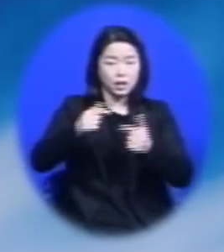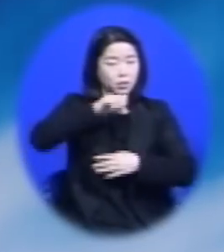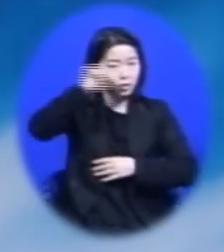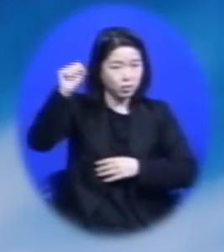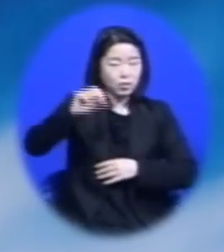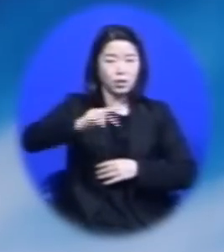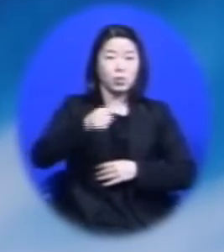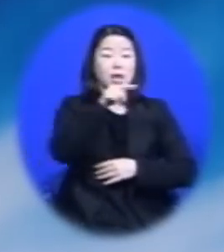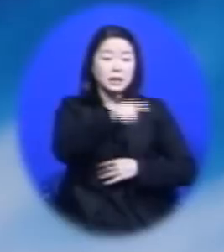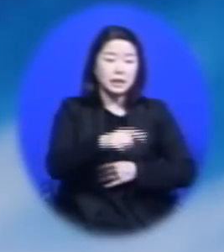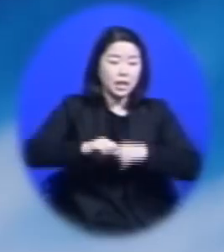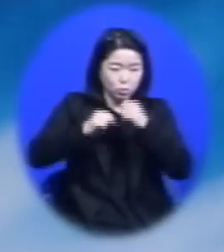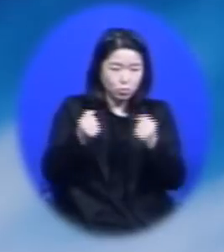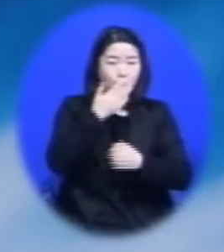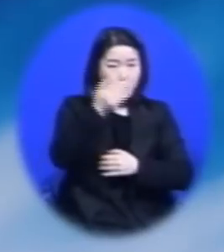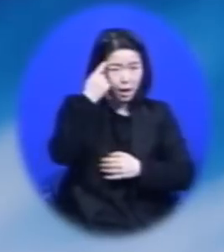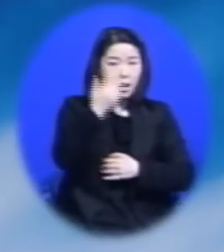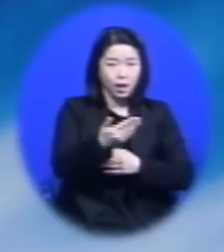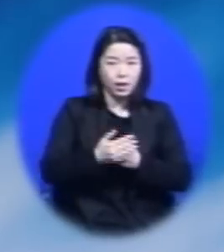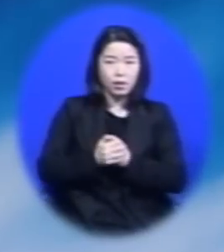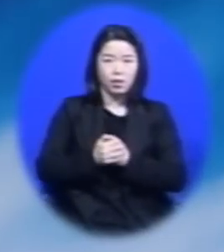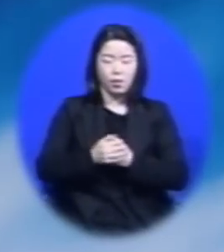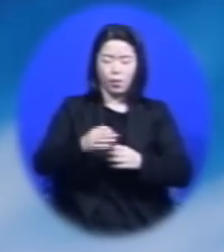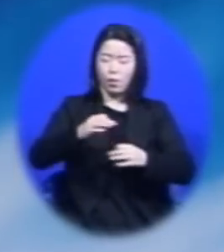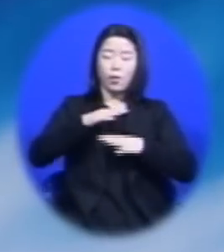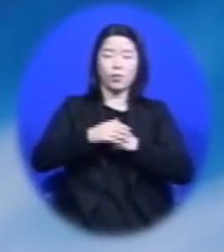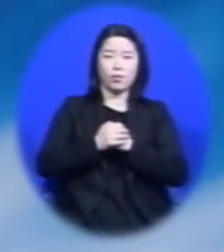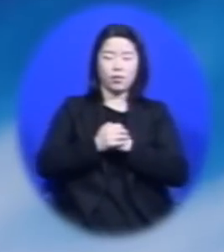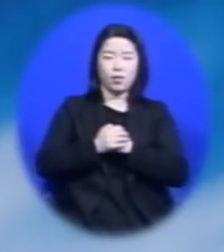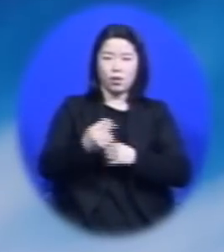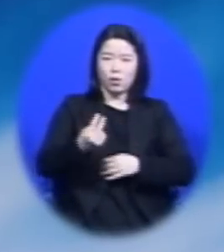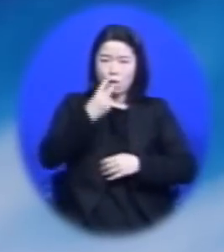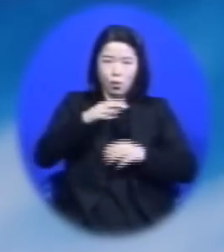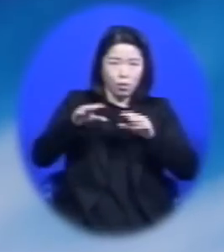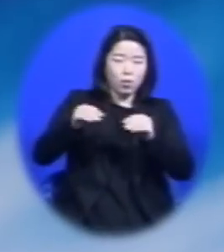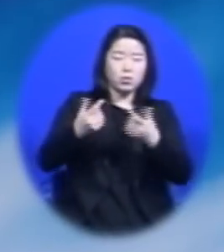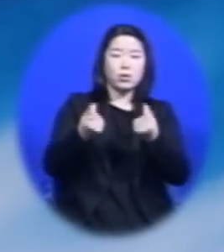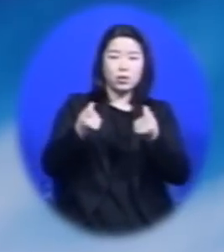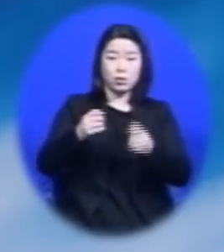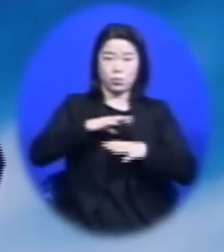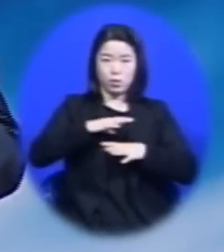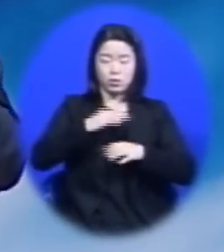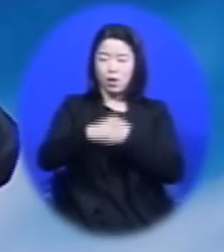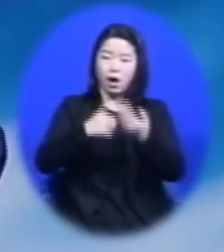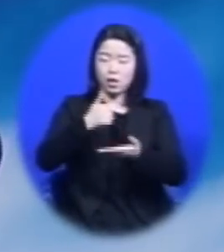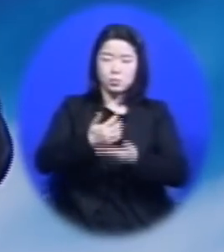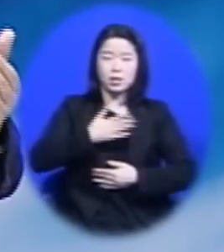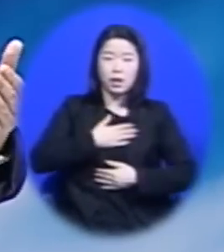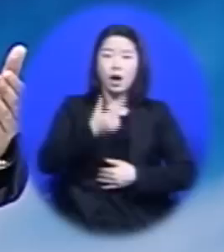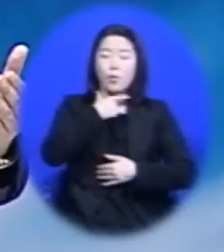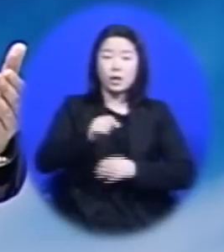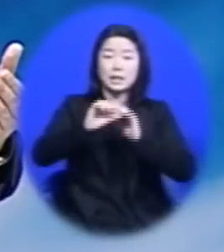그에게 순할 수 있겠느냐 깜 놀랐어요 숨이 멋을 듯이 놀랐어요 하나님이 내가 원하지